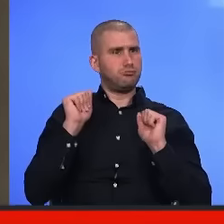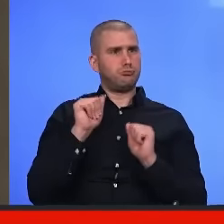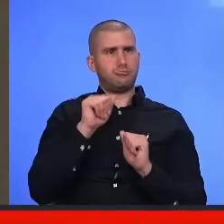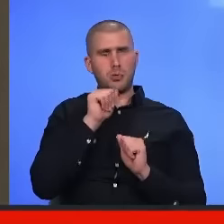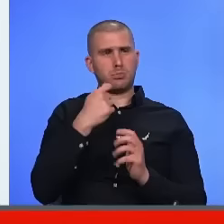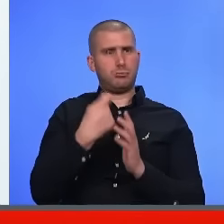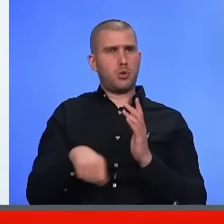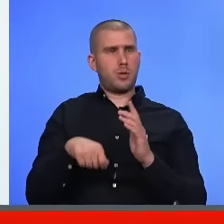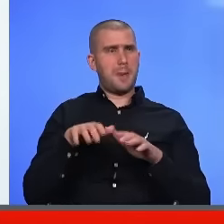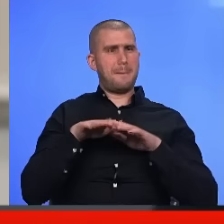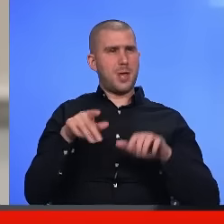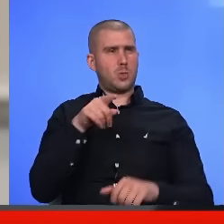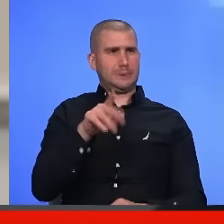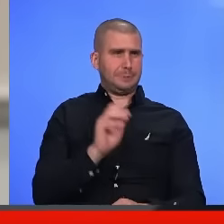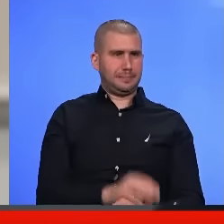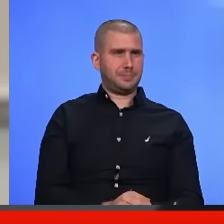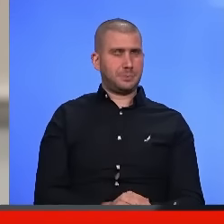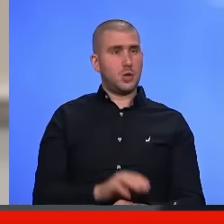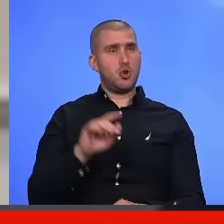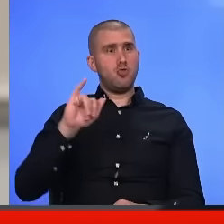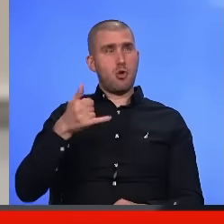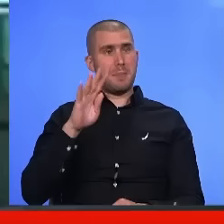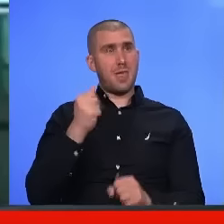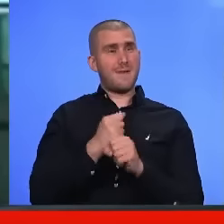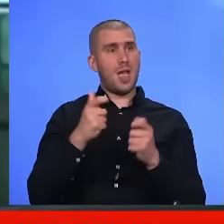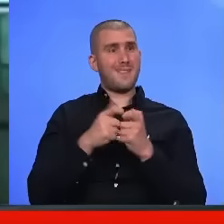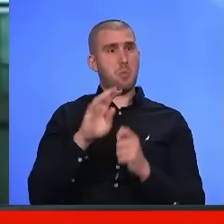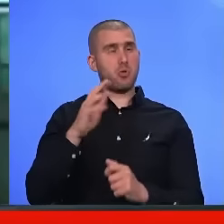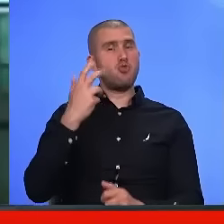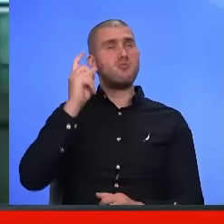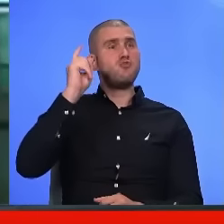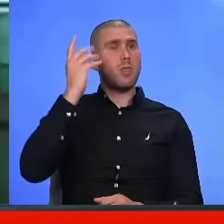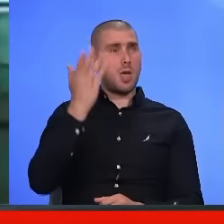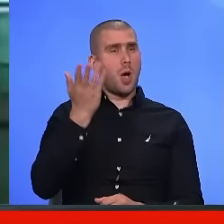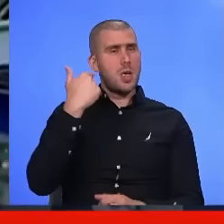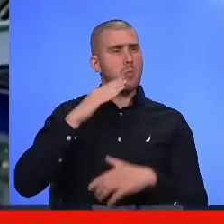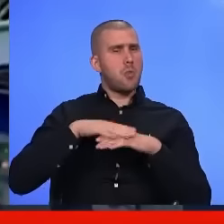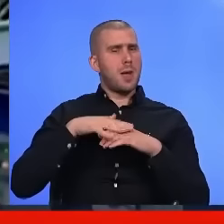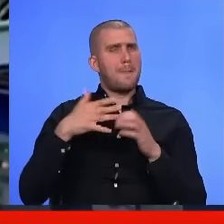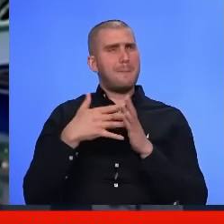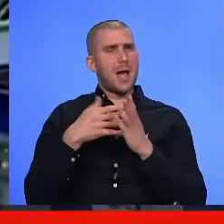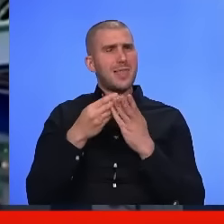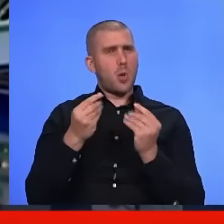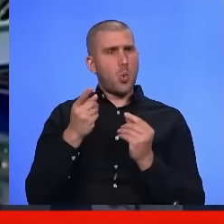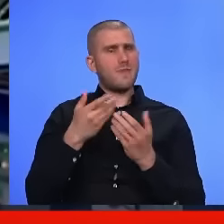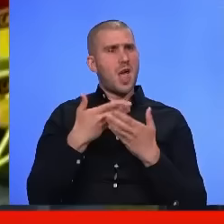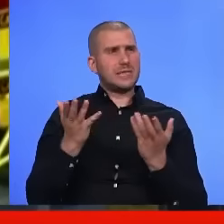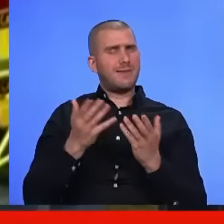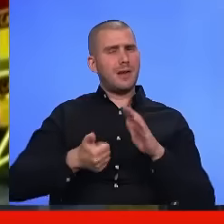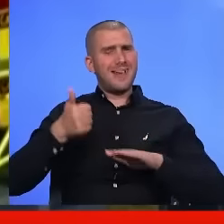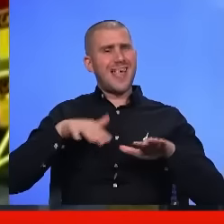נמנעות מרכישה של מטוסים שלהם. ג'ון ברנט עבד בחברת בואינג 30 שנה. הוא היה מומחה לבקרת האיכות וחשף את